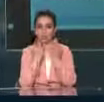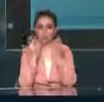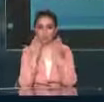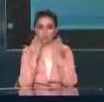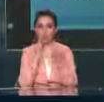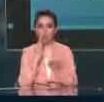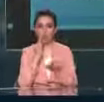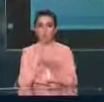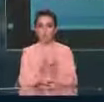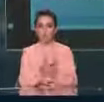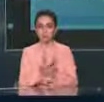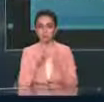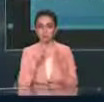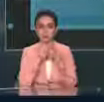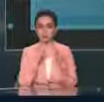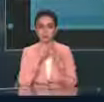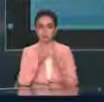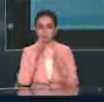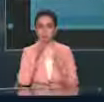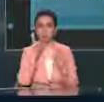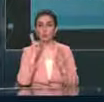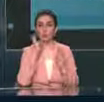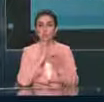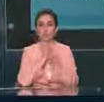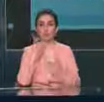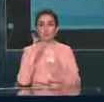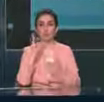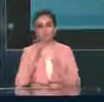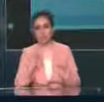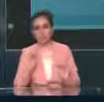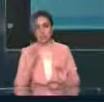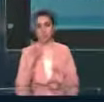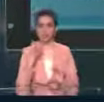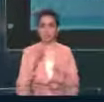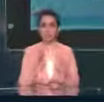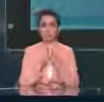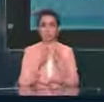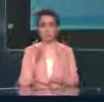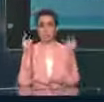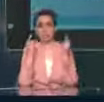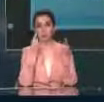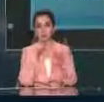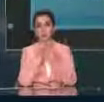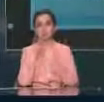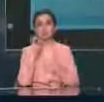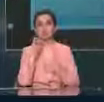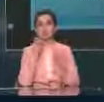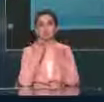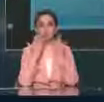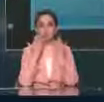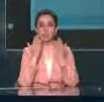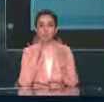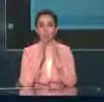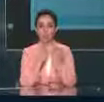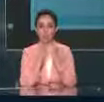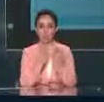обладает те у кого есть дети и внуки знает что дети любят больше смотреть телевизор чем читать книги